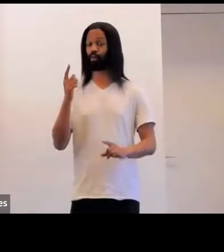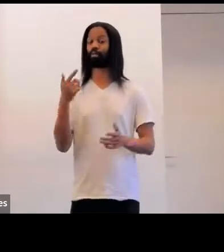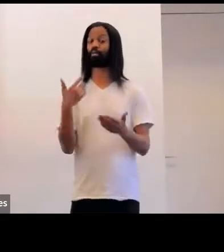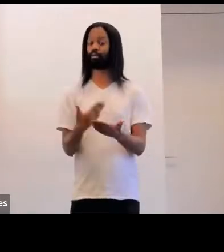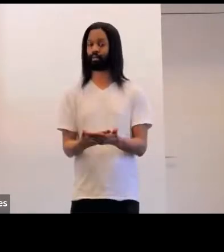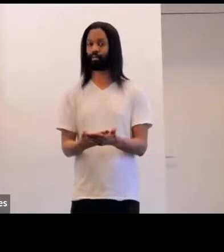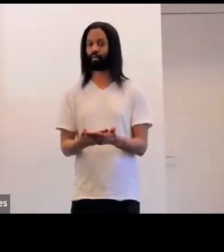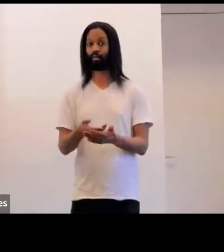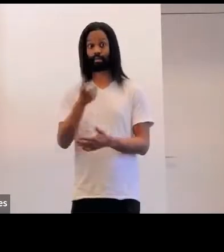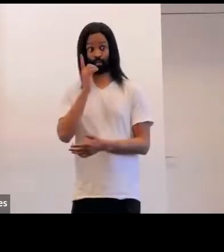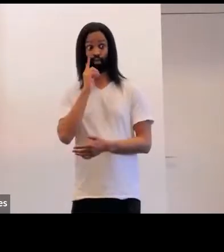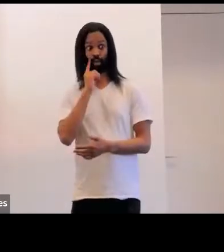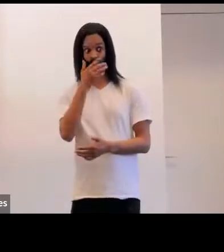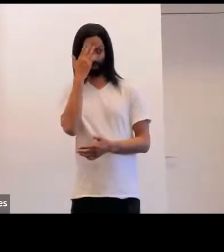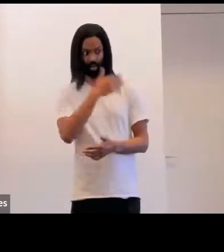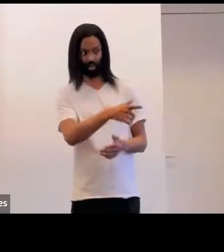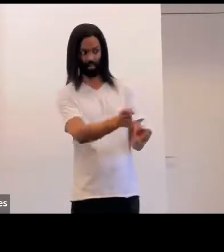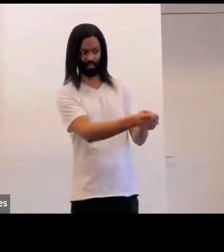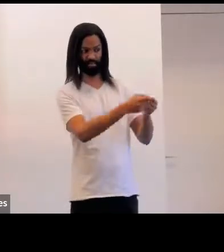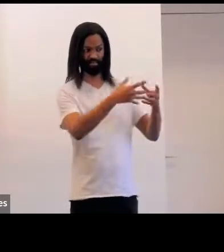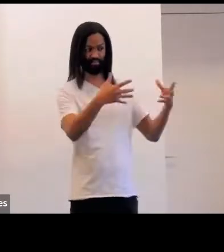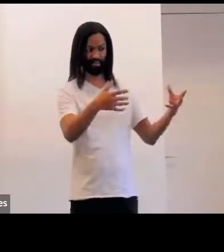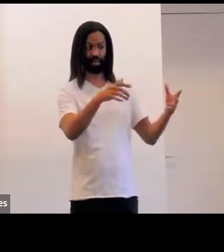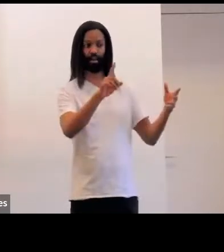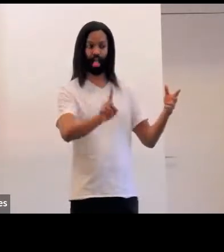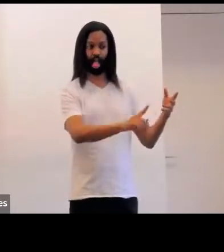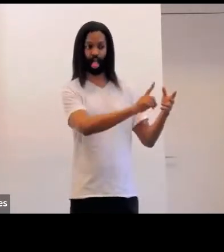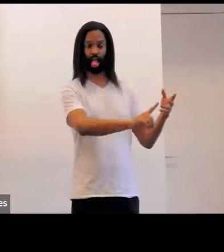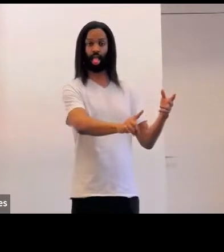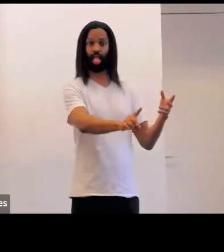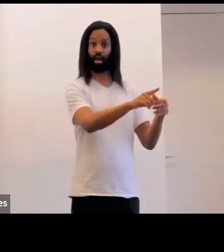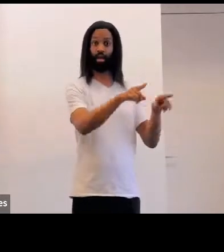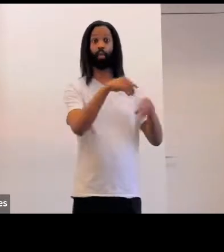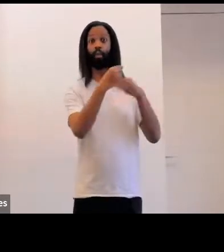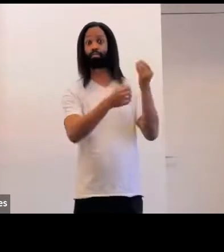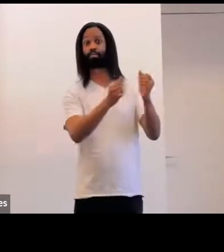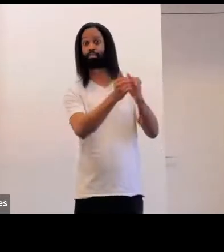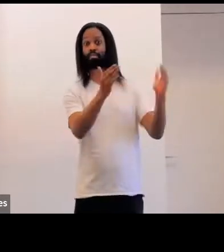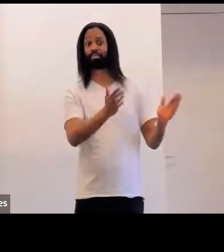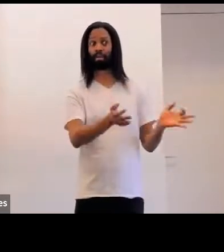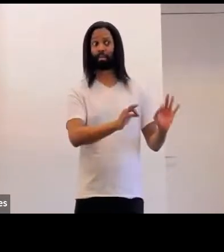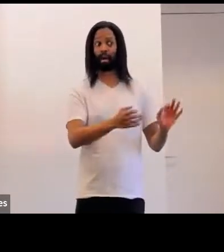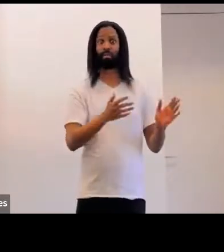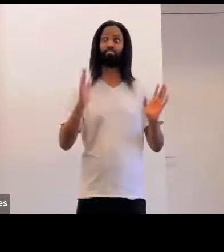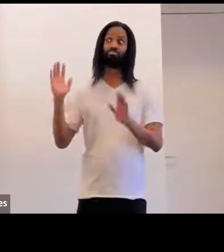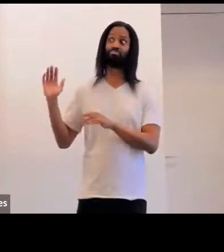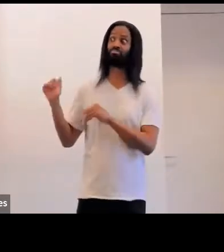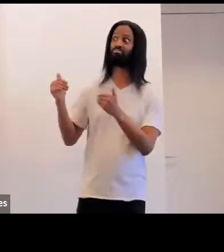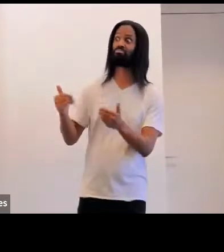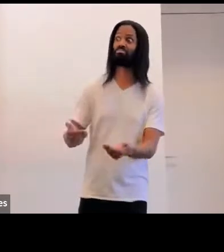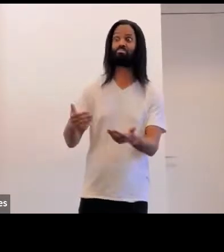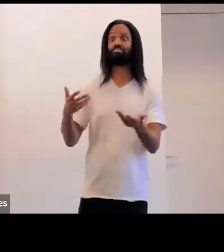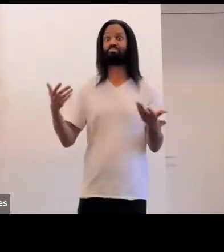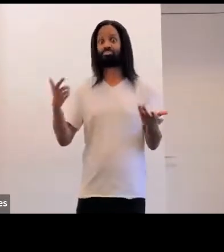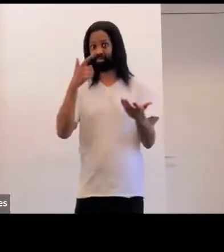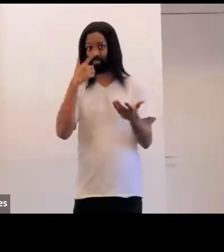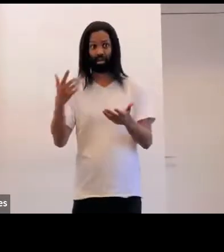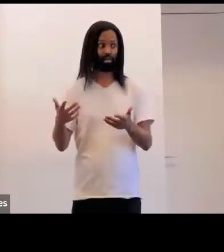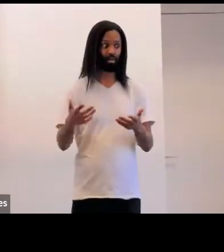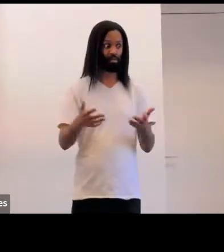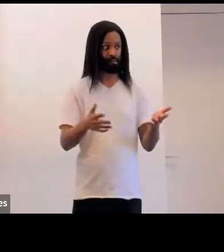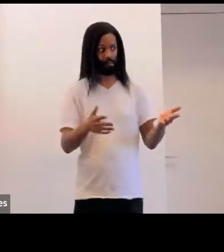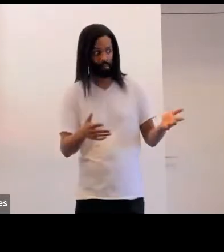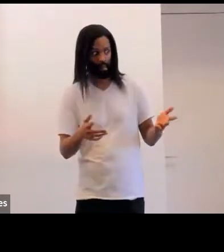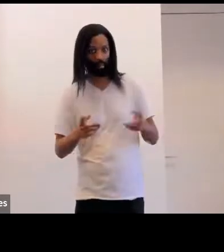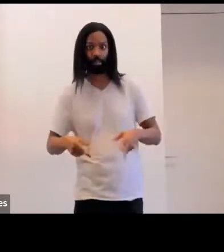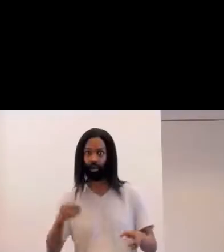personnes sans-abri et en errance qui ne pouvaient être jusque-là prises en charge par les périodes de grand froid,